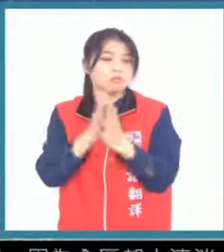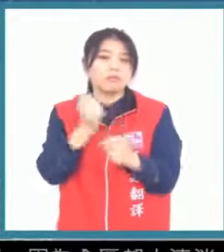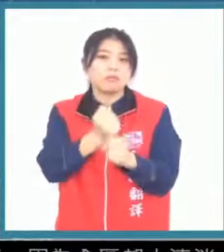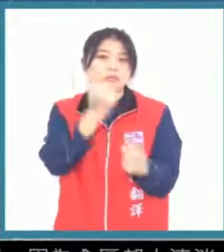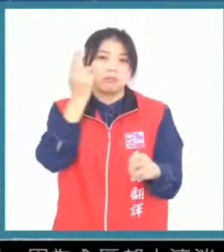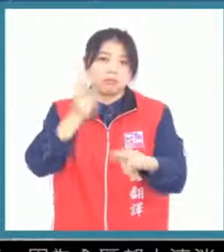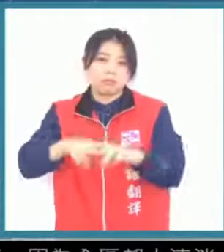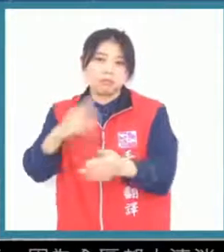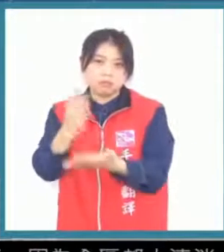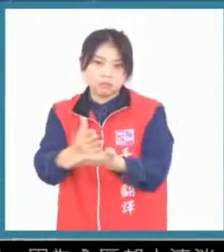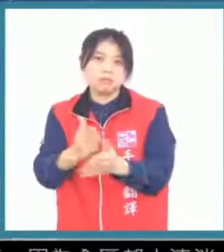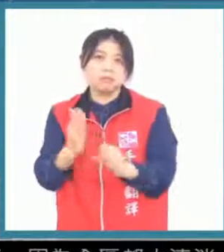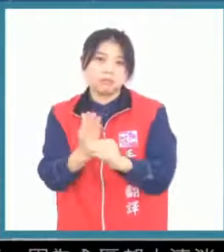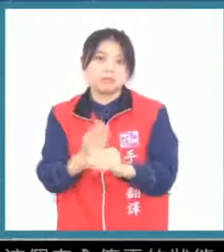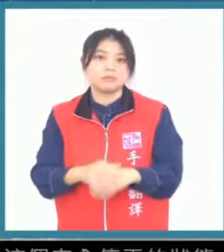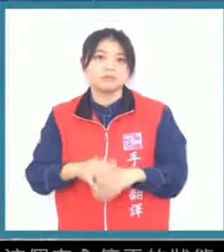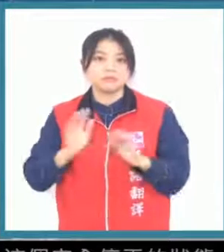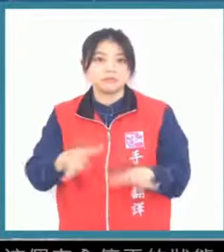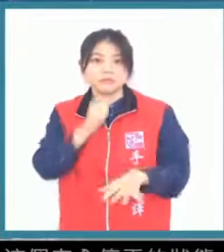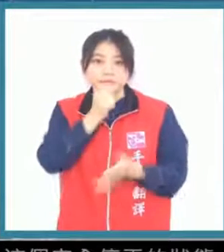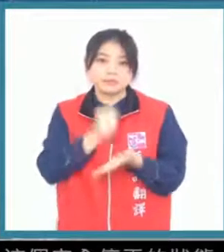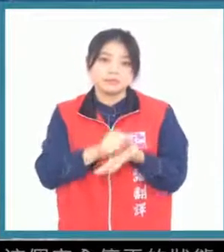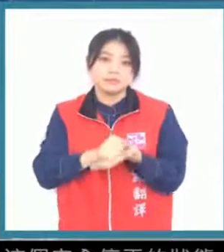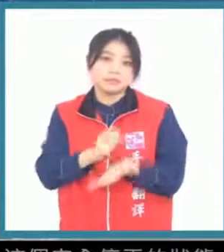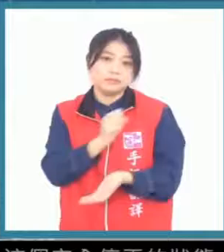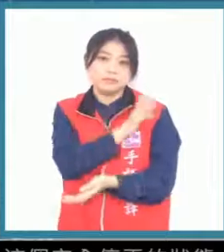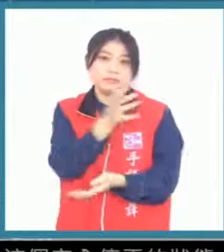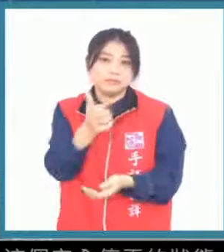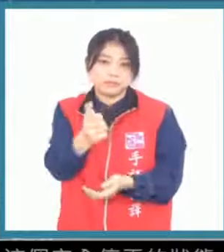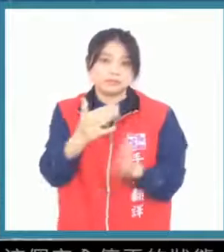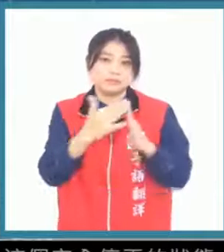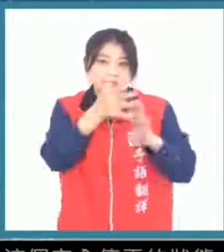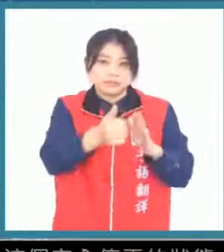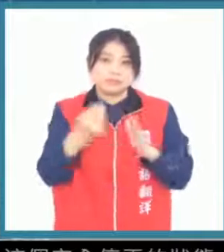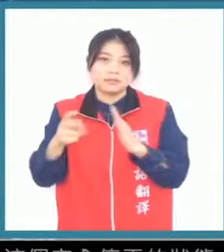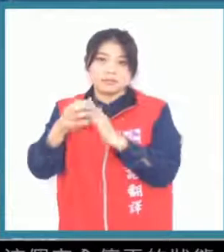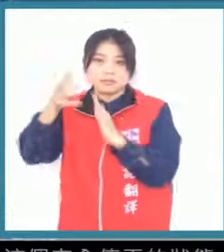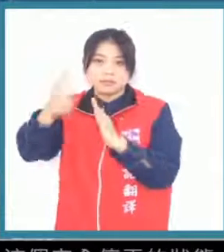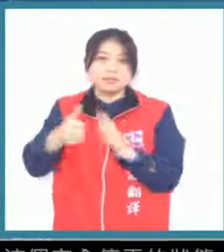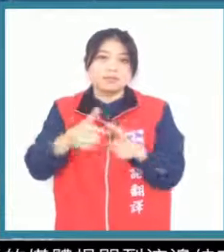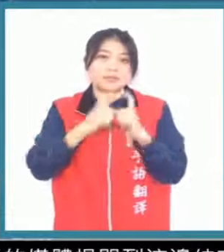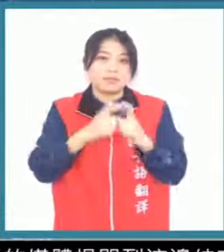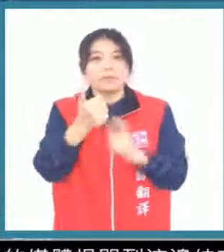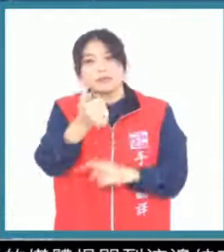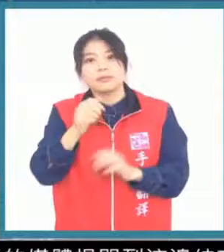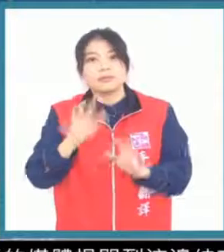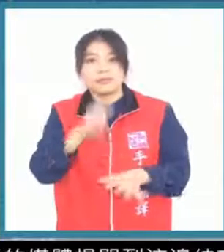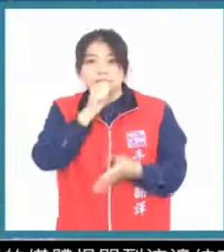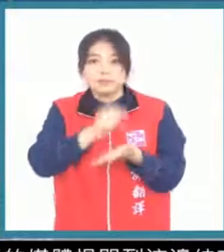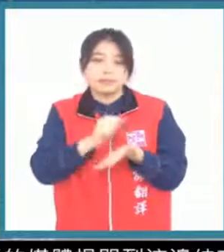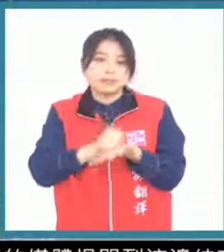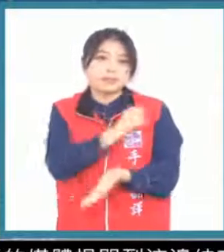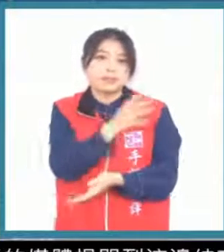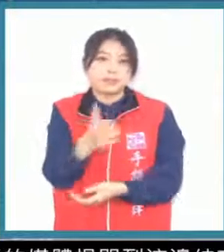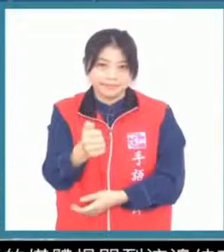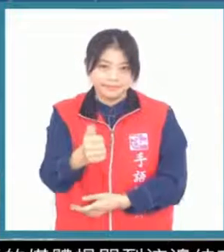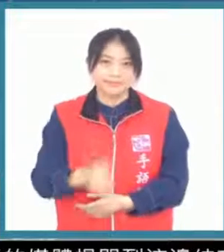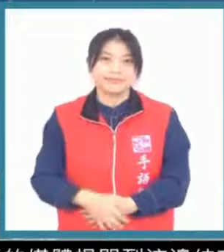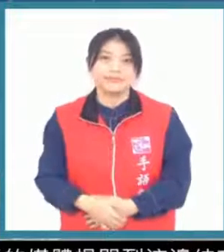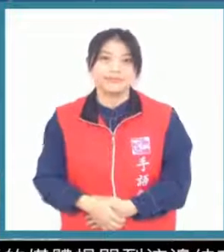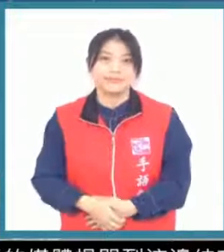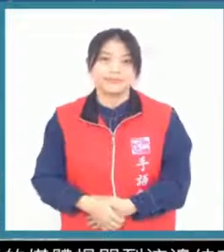态。 好，今天的媒体提问到这边结束，谢谢市长以及局长的回应，那我们记者会在这边结束，谢谢大家。